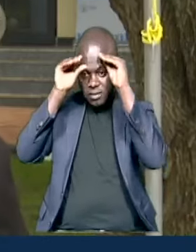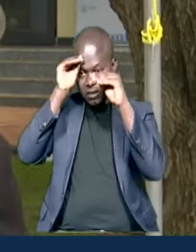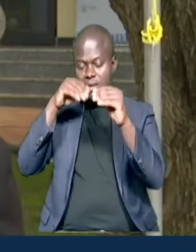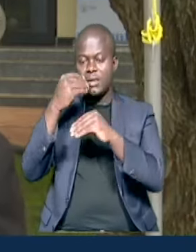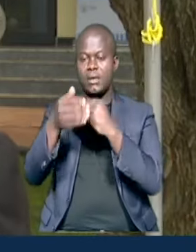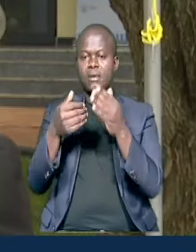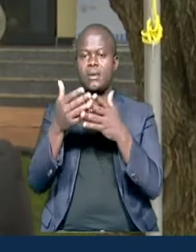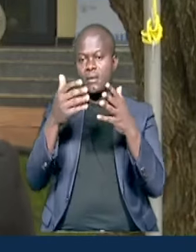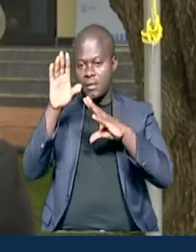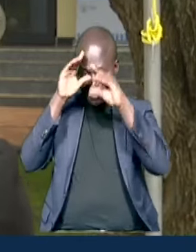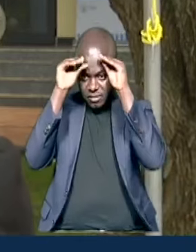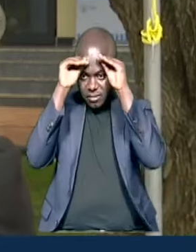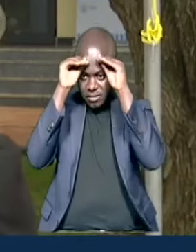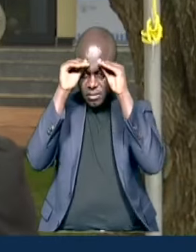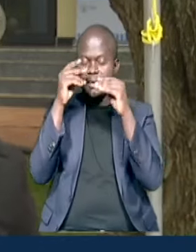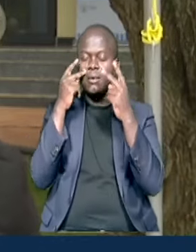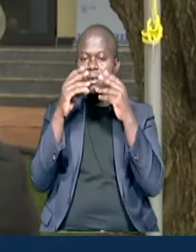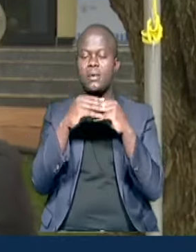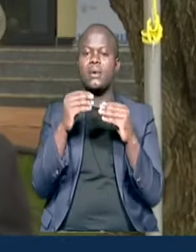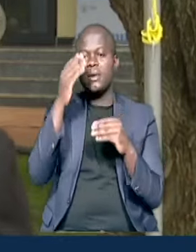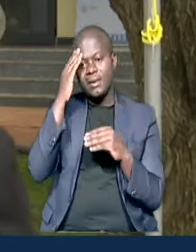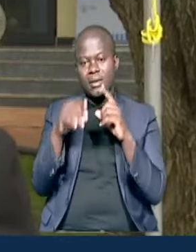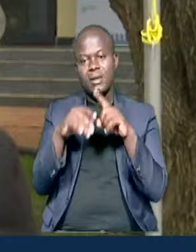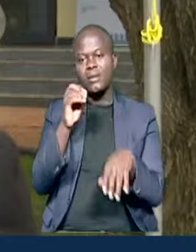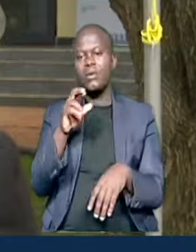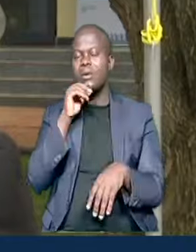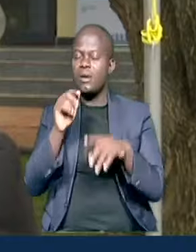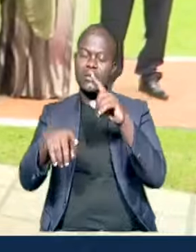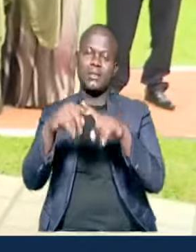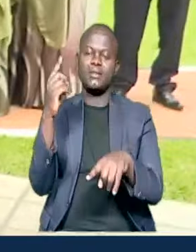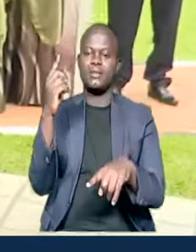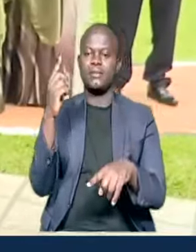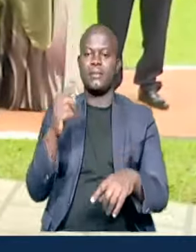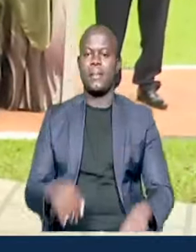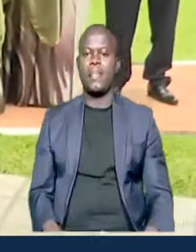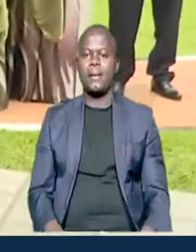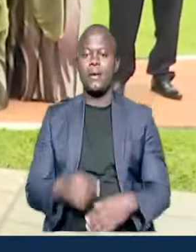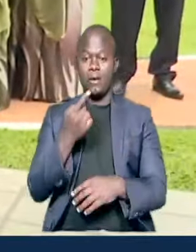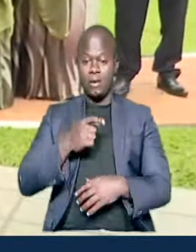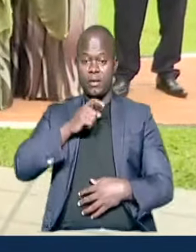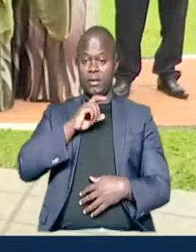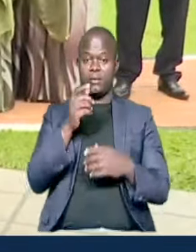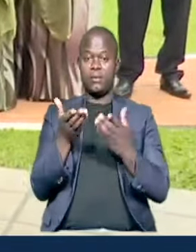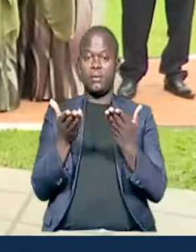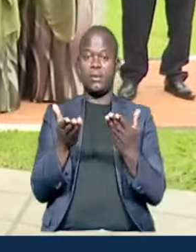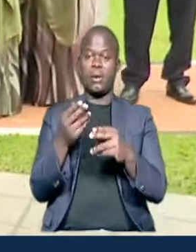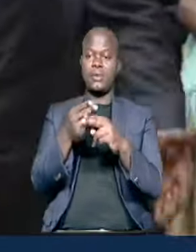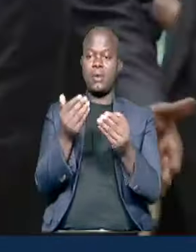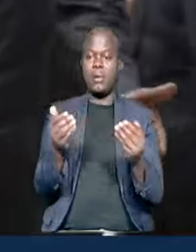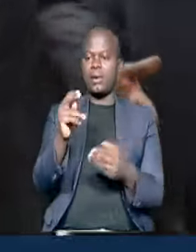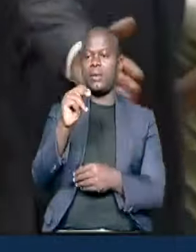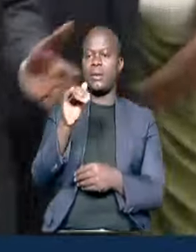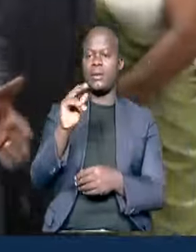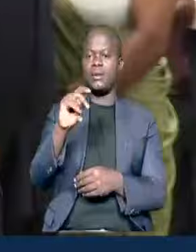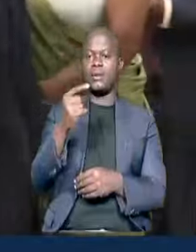kwiga akabona amanota ye akamenya ngo natsinze cyangwa sinatsinze umwe mu ntwari zikiriho zigizwe na biswe abana b'inyange